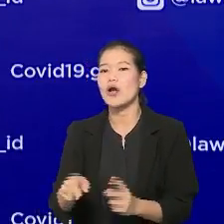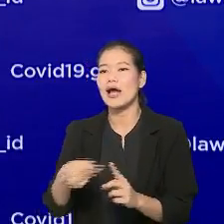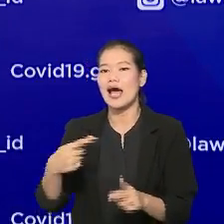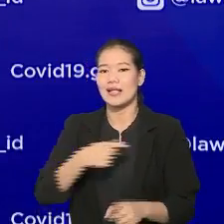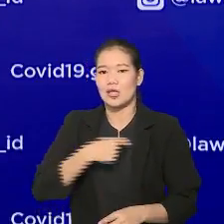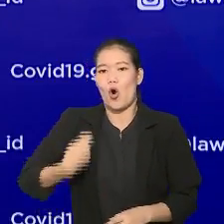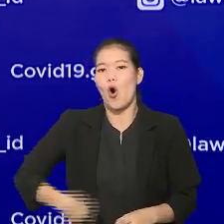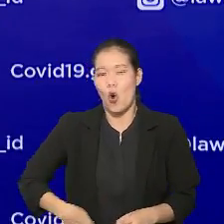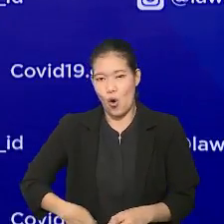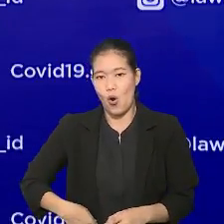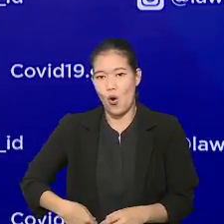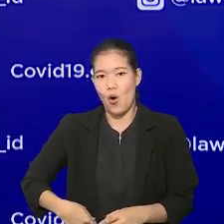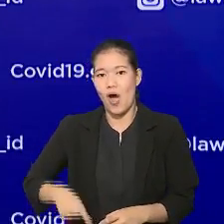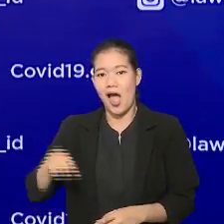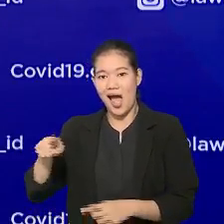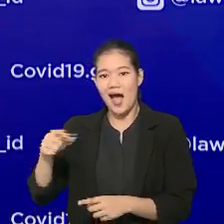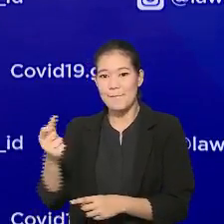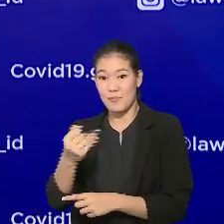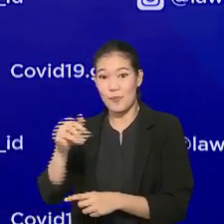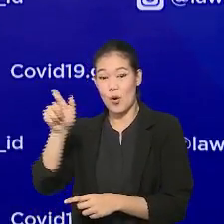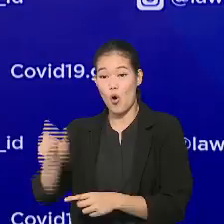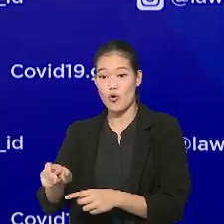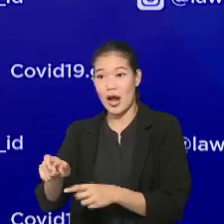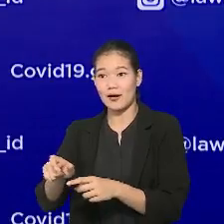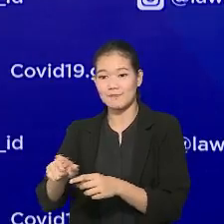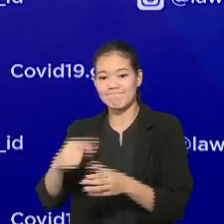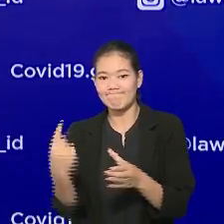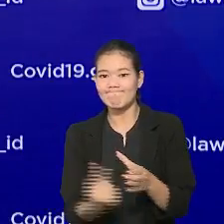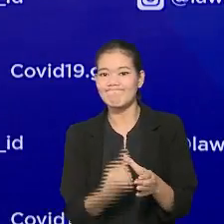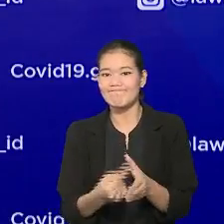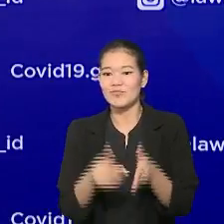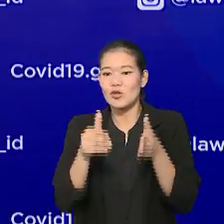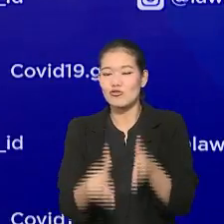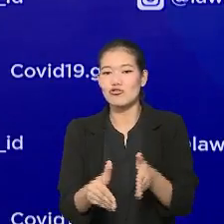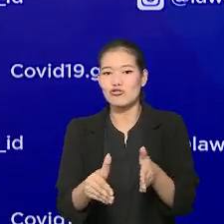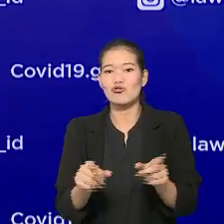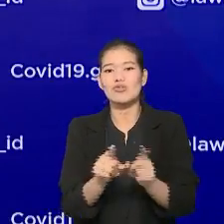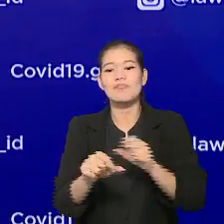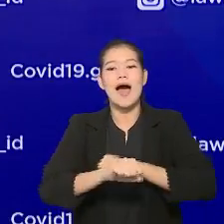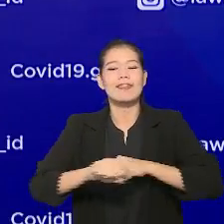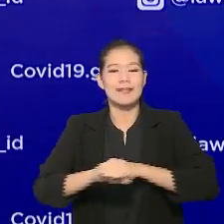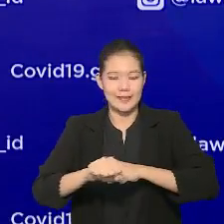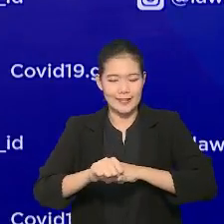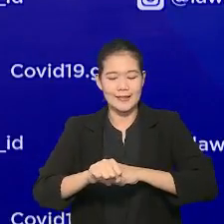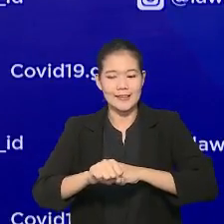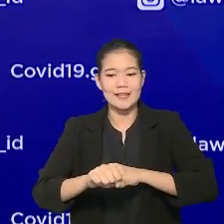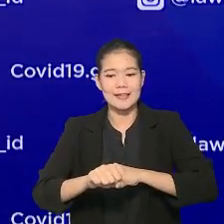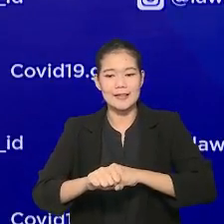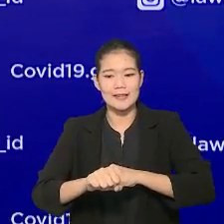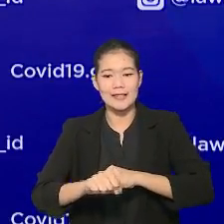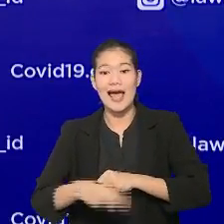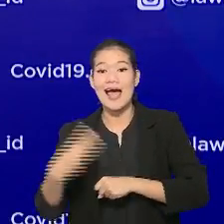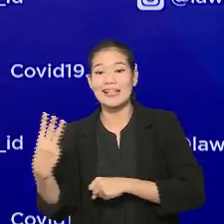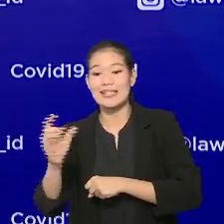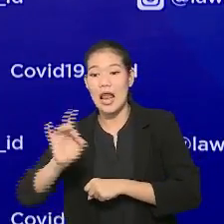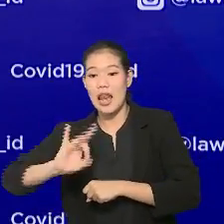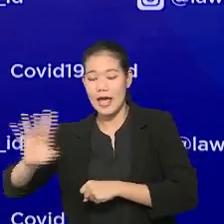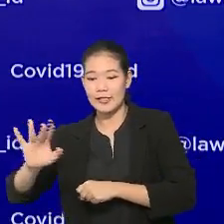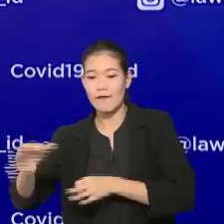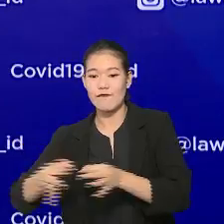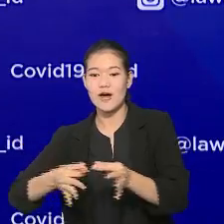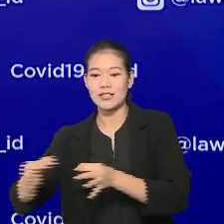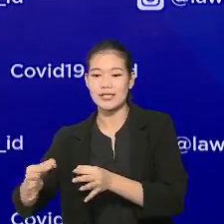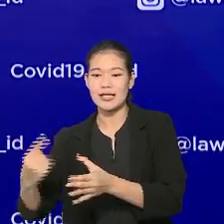sedang menjalani isolasi di tempat khusus, yaitu 2 kasus di Tower Wisma Atlet Kemayoran dan 3 kasus di